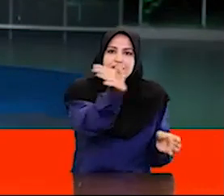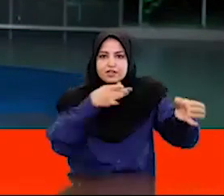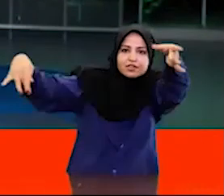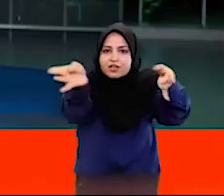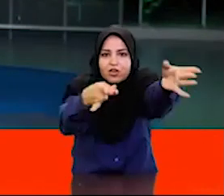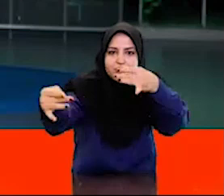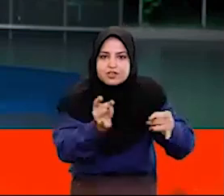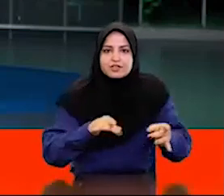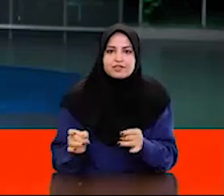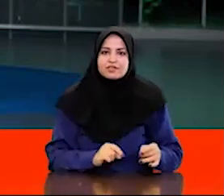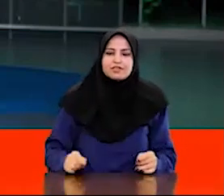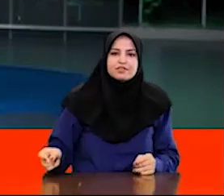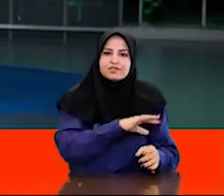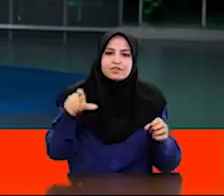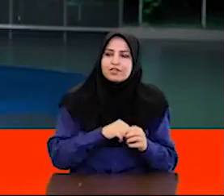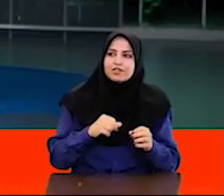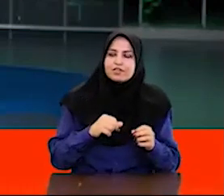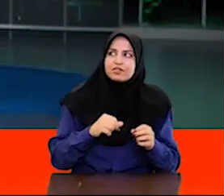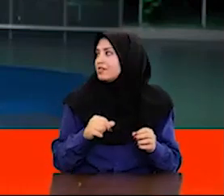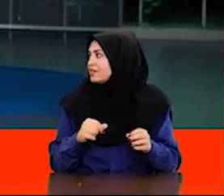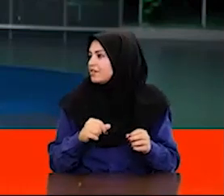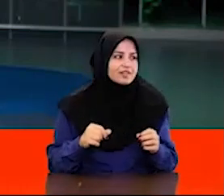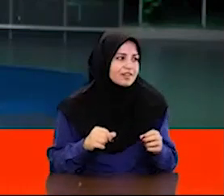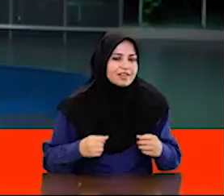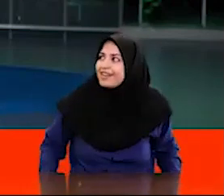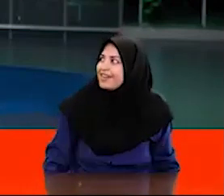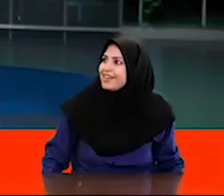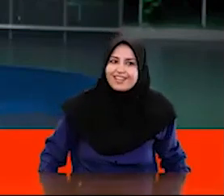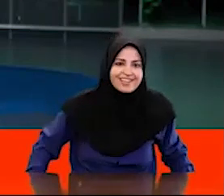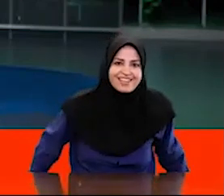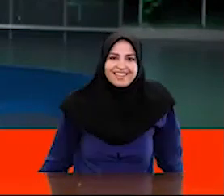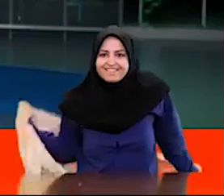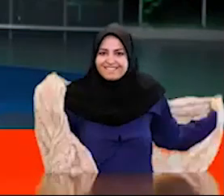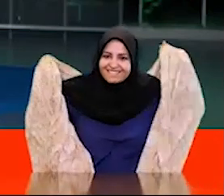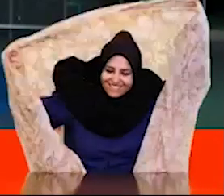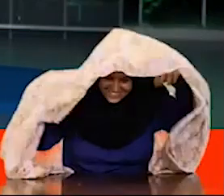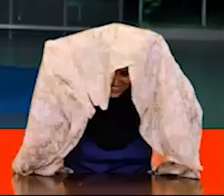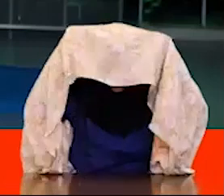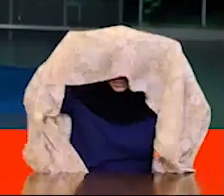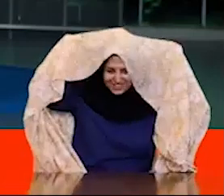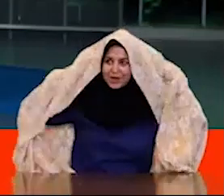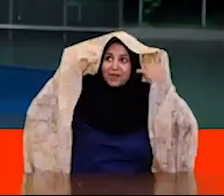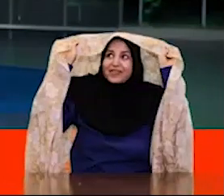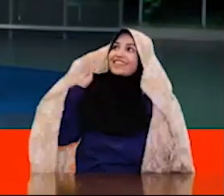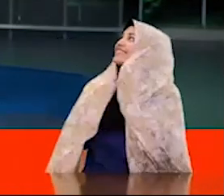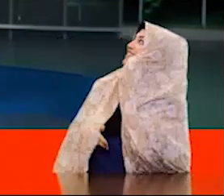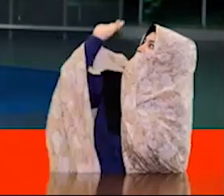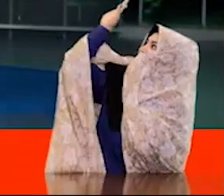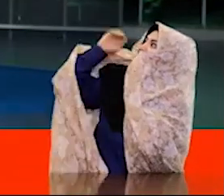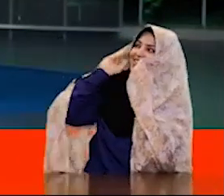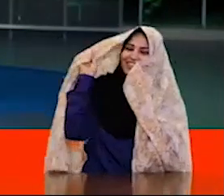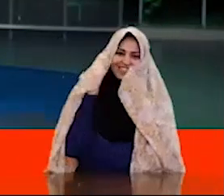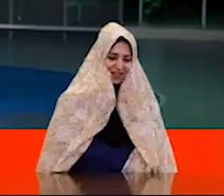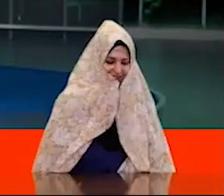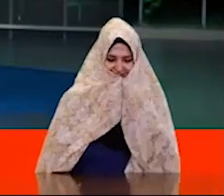جهت این حرکت خیرخواهانه و تأمین کمبود شوهر، شوهر آورده چه شوهری؟ شوهر شوهر شوهر بالشت پر